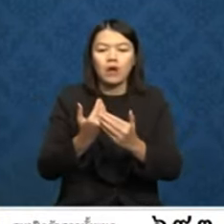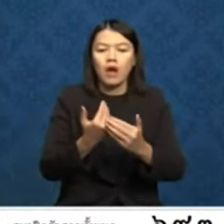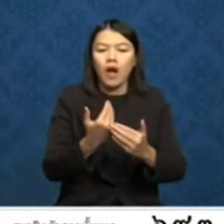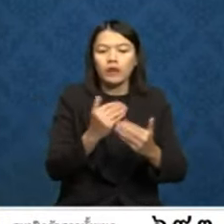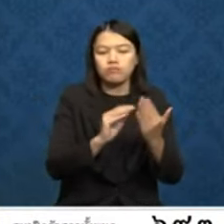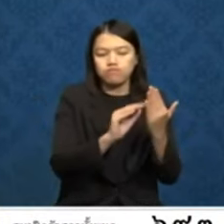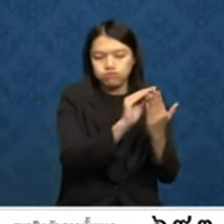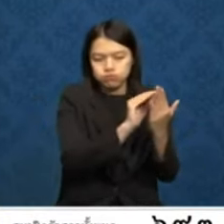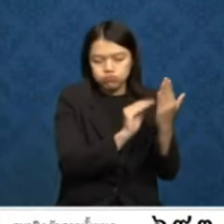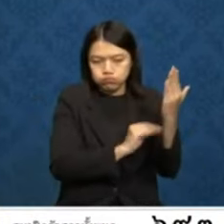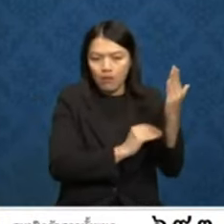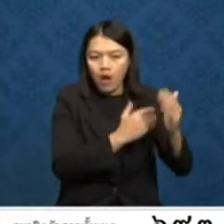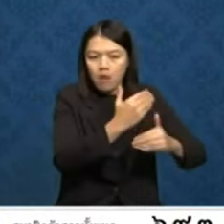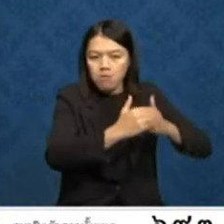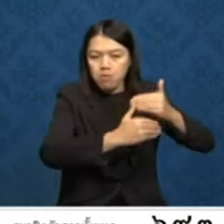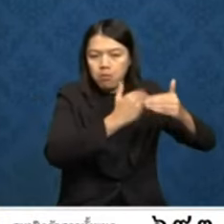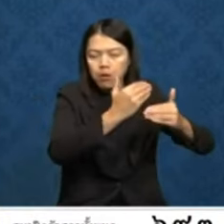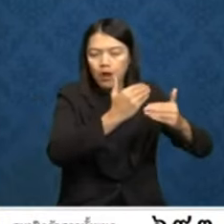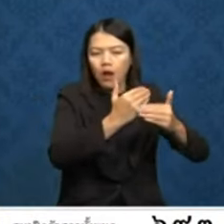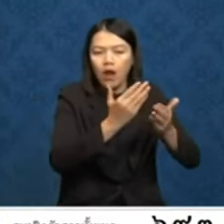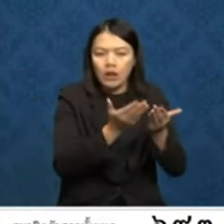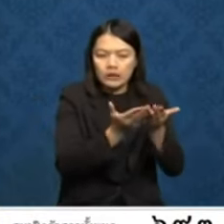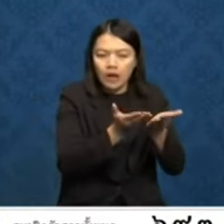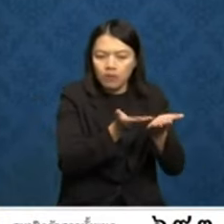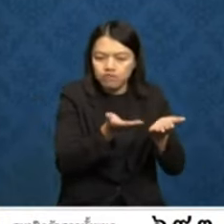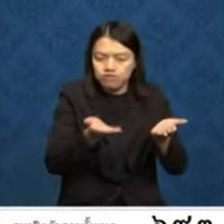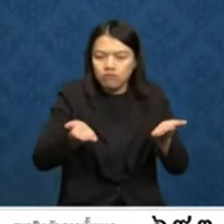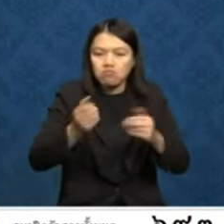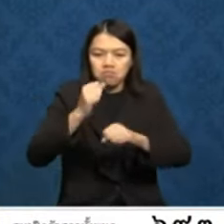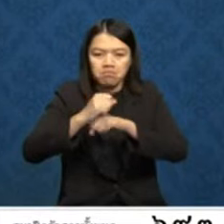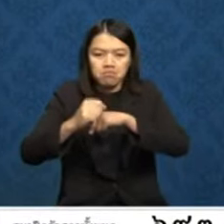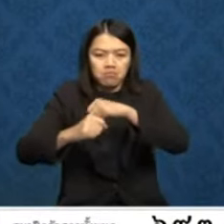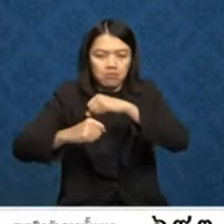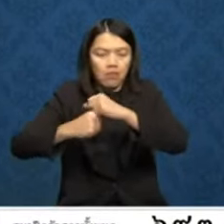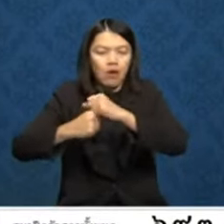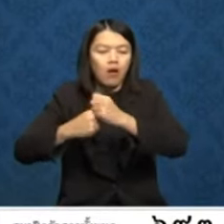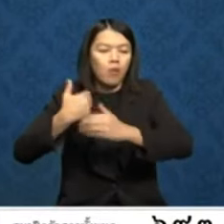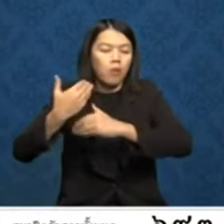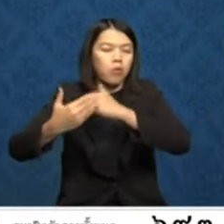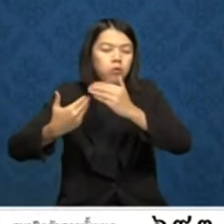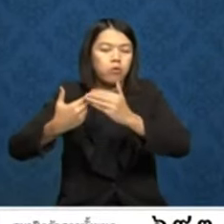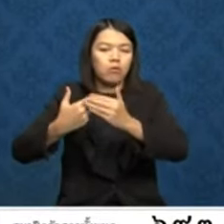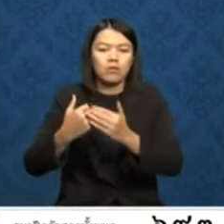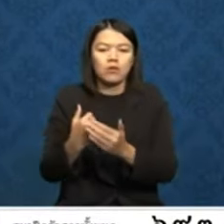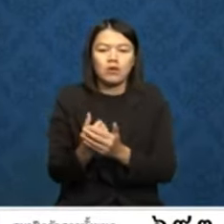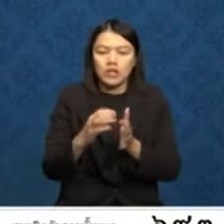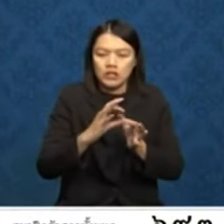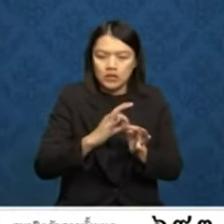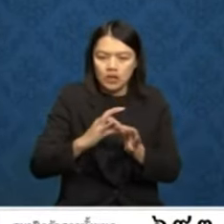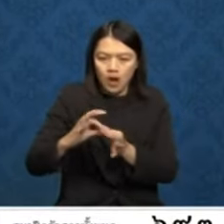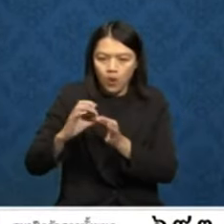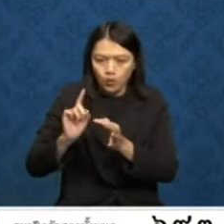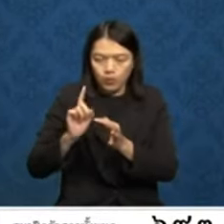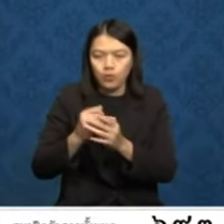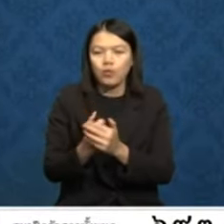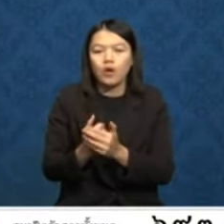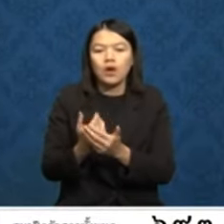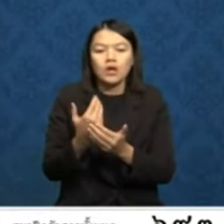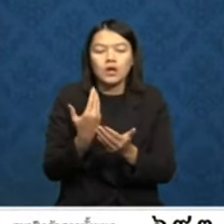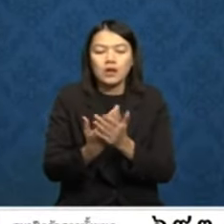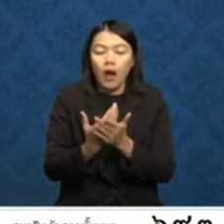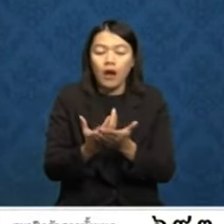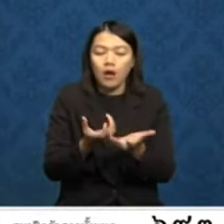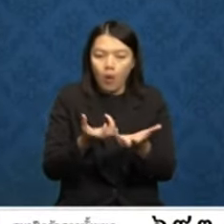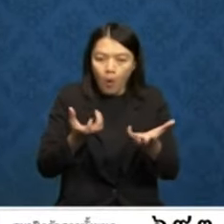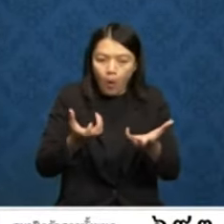างเศรษฐกิจยกระดับท่าเรือเพื่อเพิ่มศักยภาพในการเชื่อมต่อการขนส่งสินค้